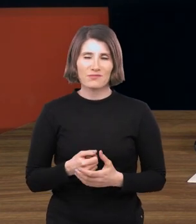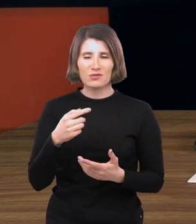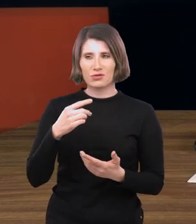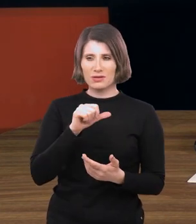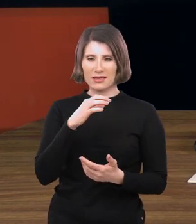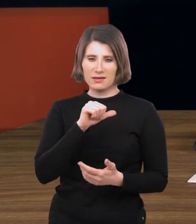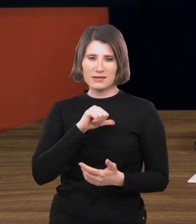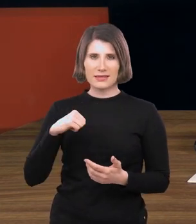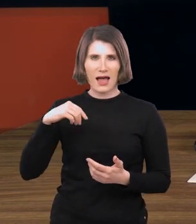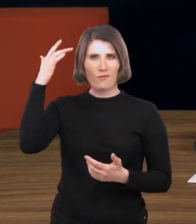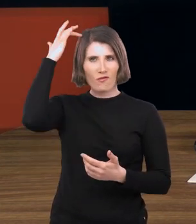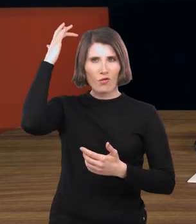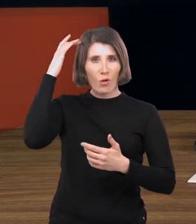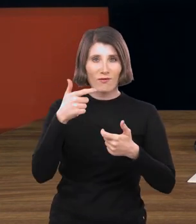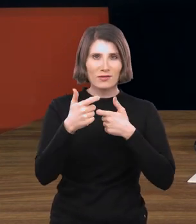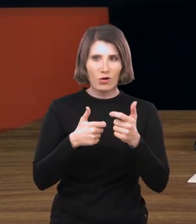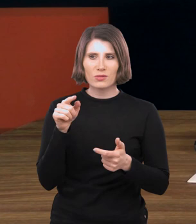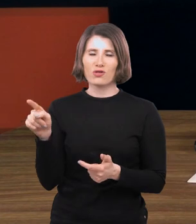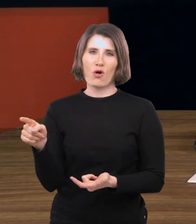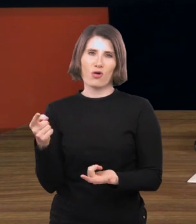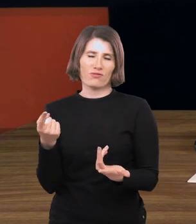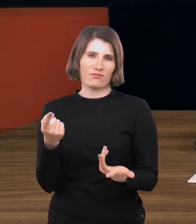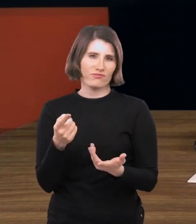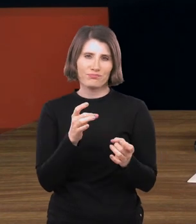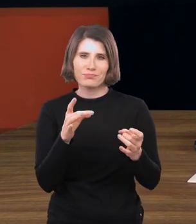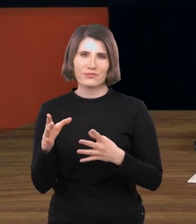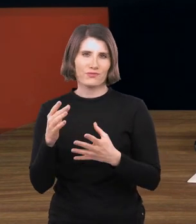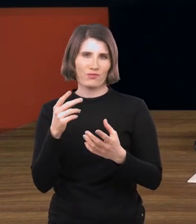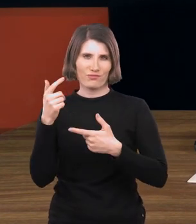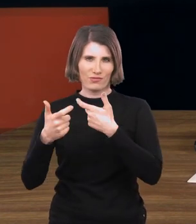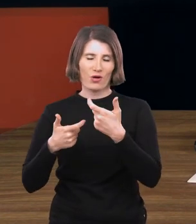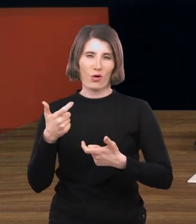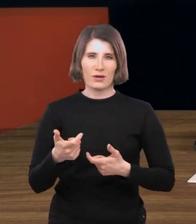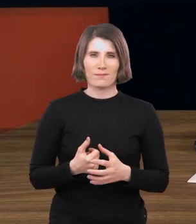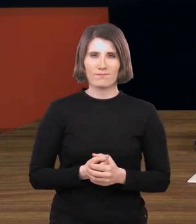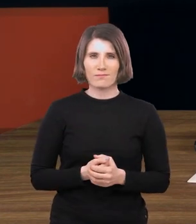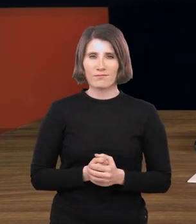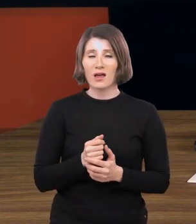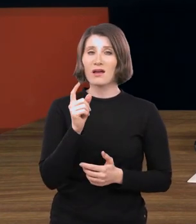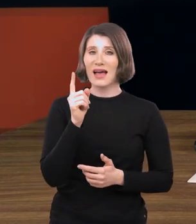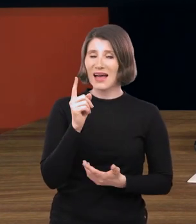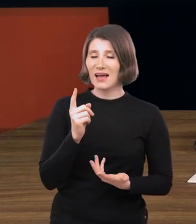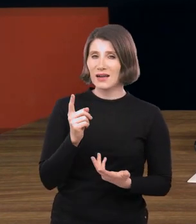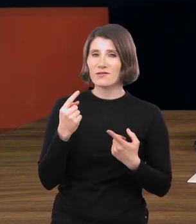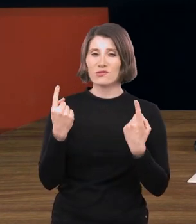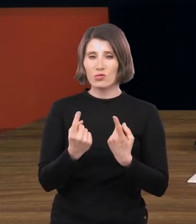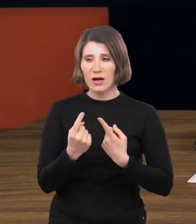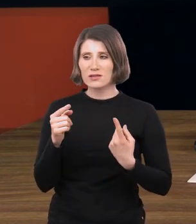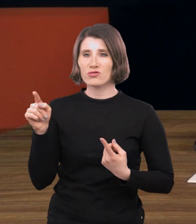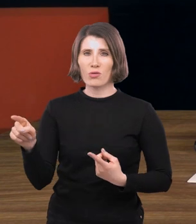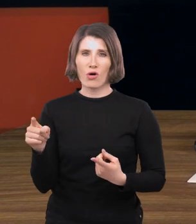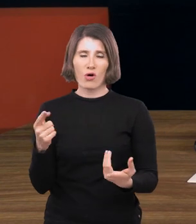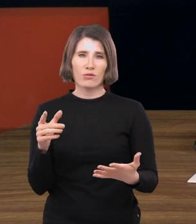w pamięci próbować policzyć. On to robi po prostu bez żadnego zastanowienia. Ale kiedy przychodzi